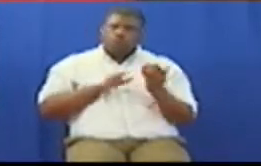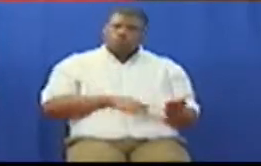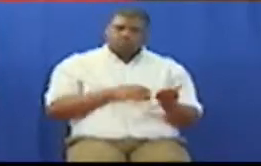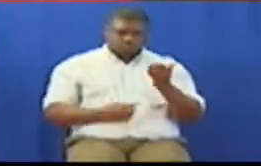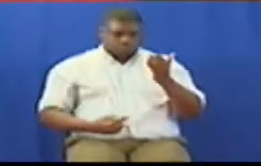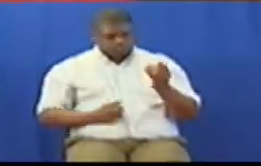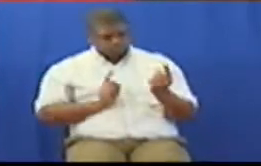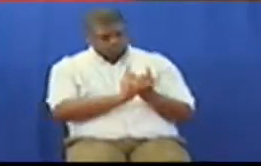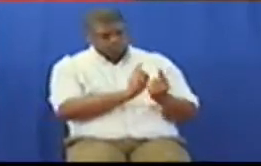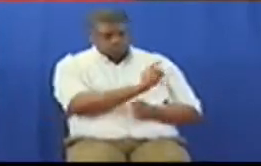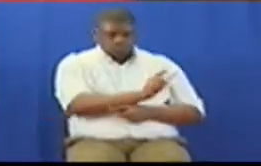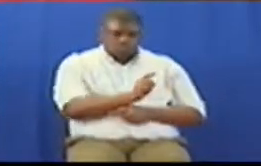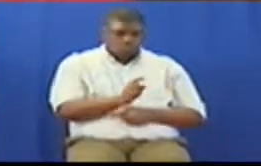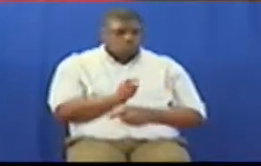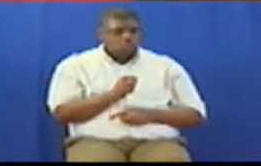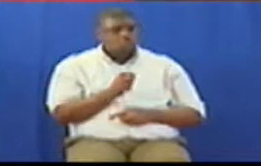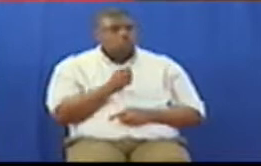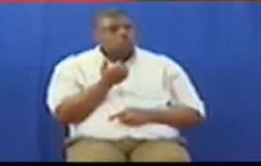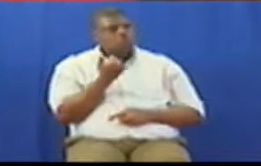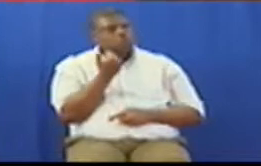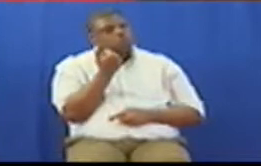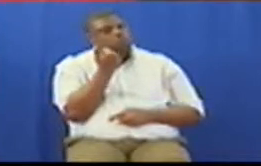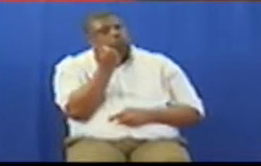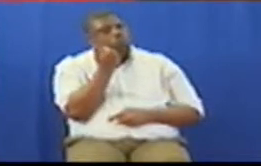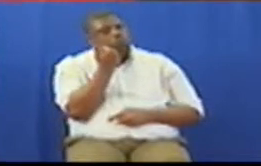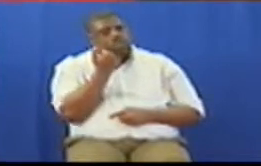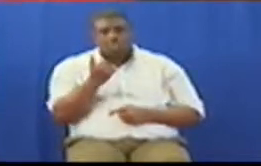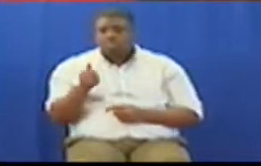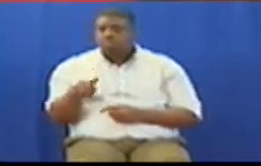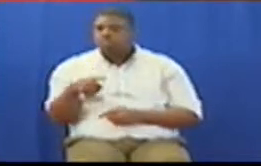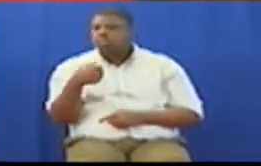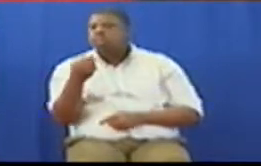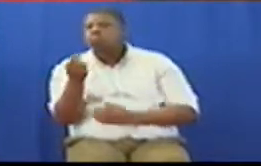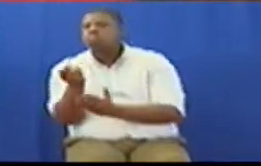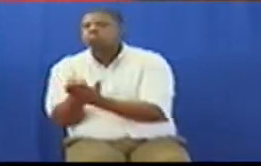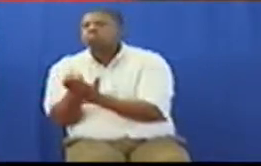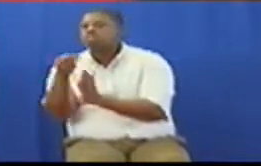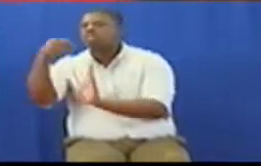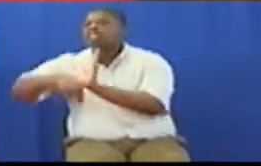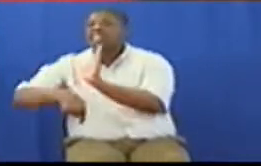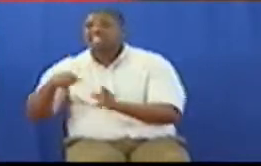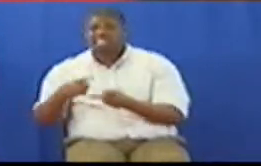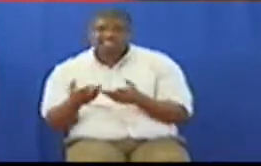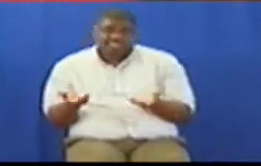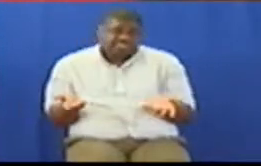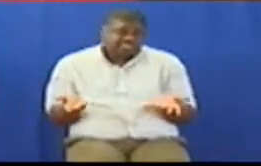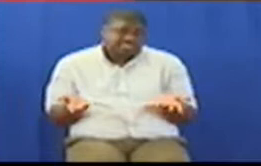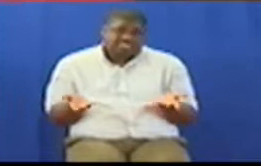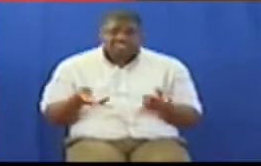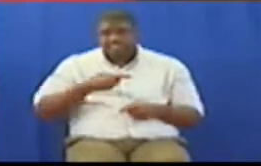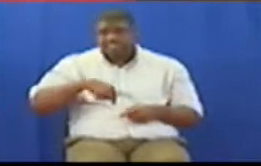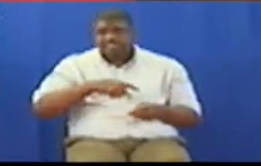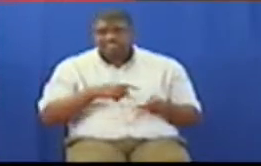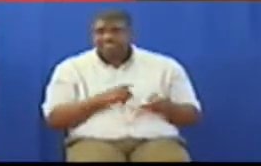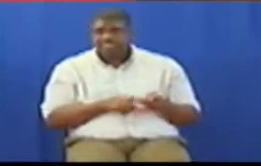wagonjwa wamelala chini St. Mary's. Juzi nimemwona Meya Cuomo wa New York akilia hana ventilators. Sisi